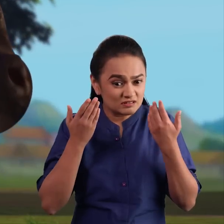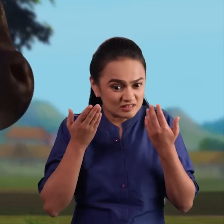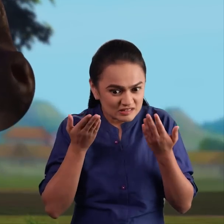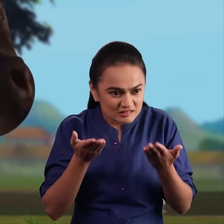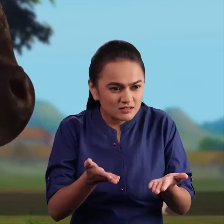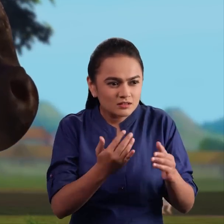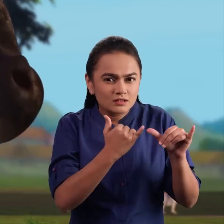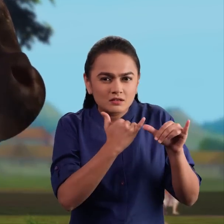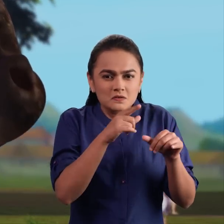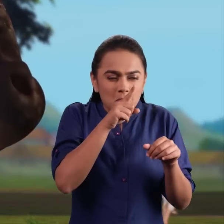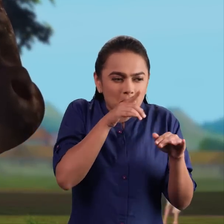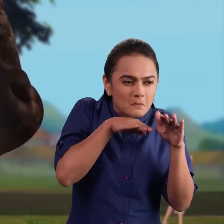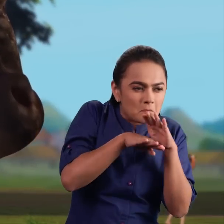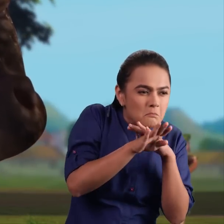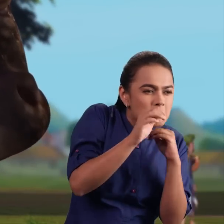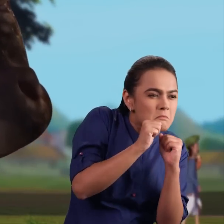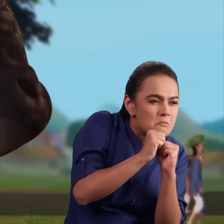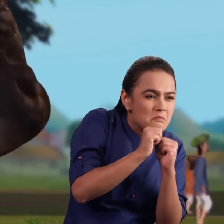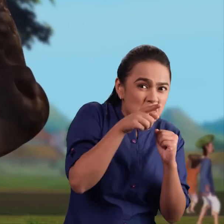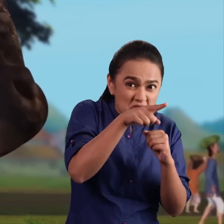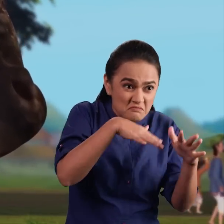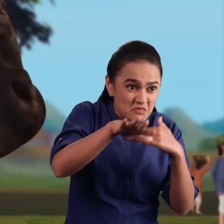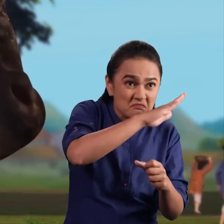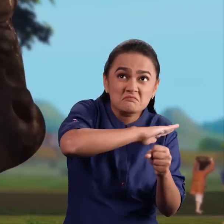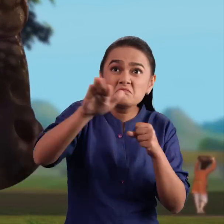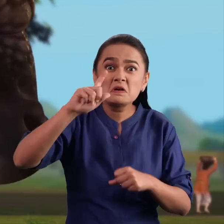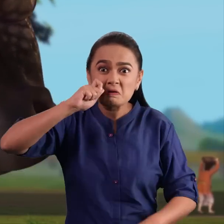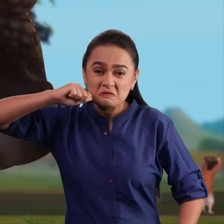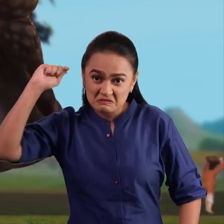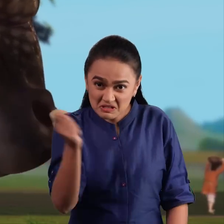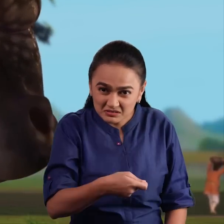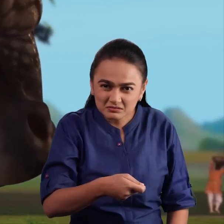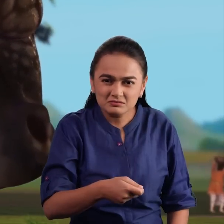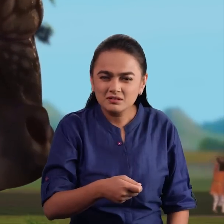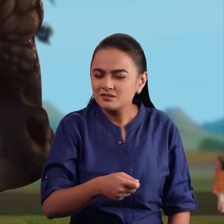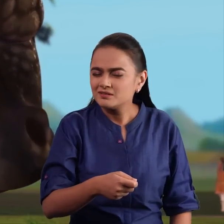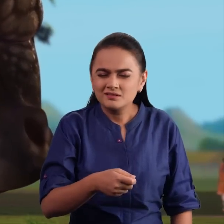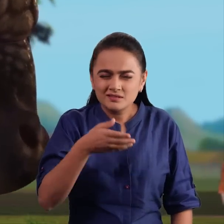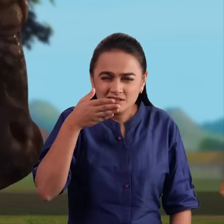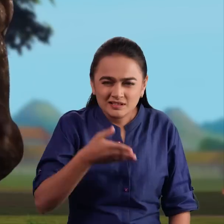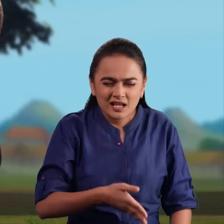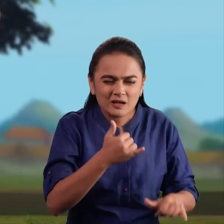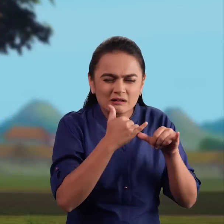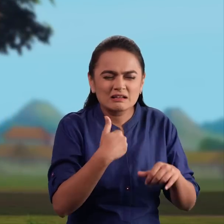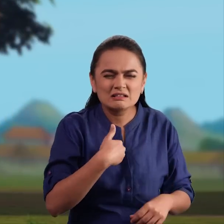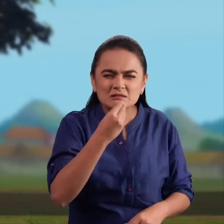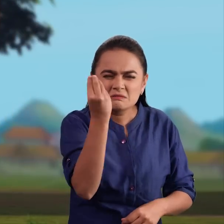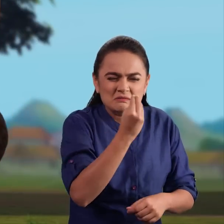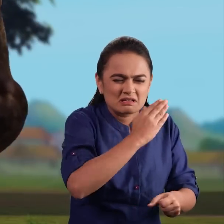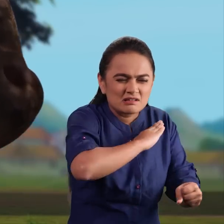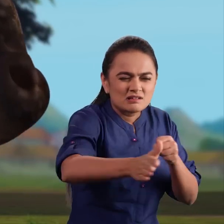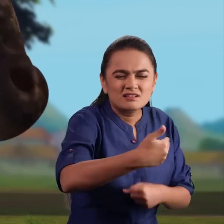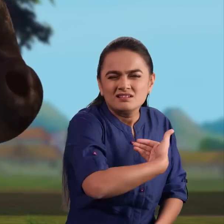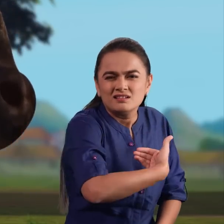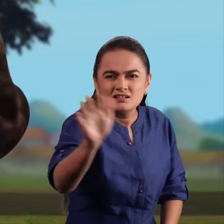तो यहाँ छिपा बैठा है कंस का काल। अब नहीं बचेगा